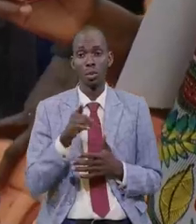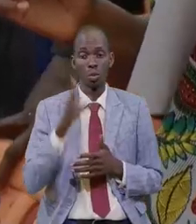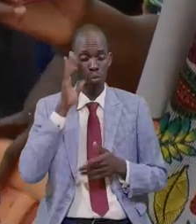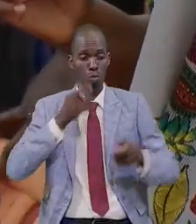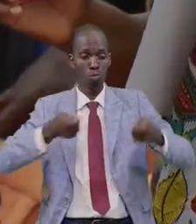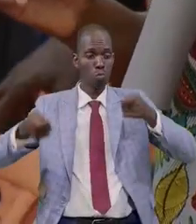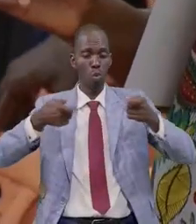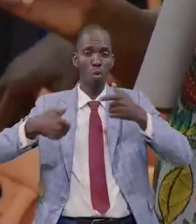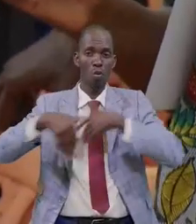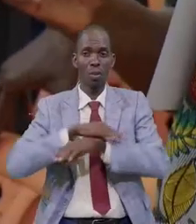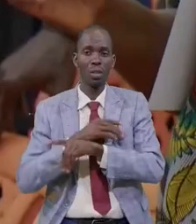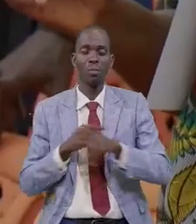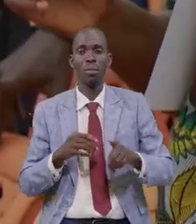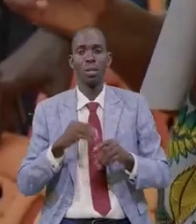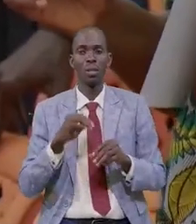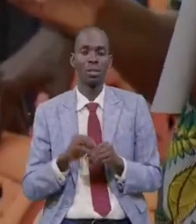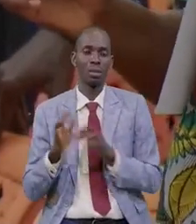règneras sur eux